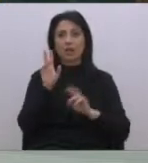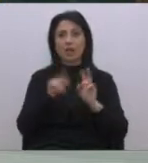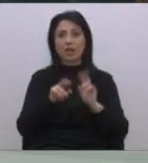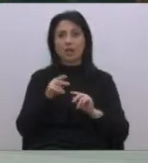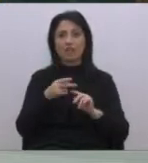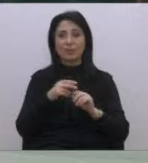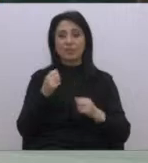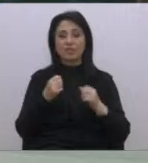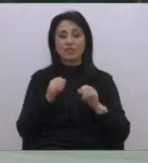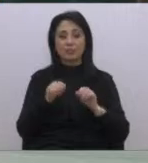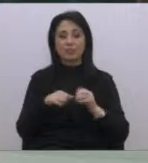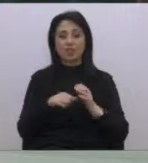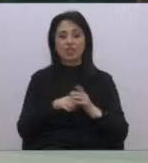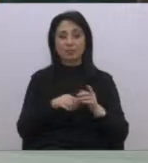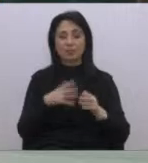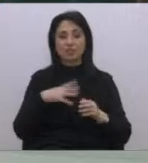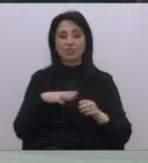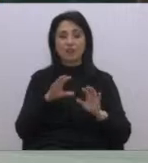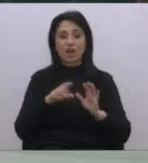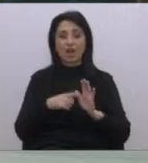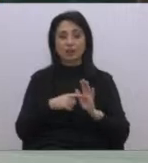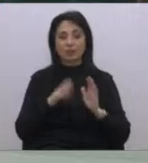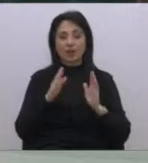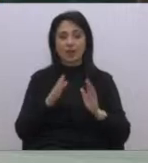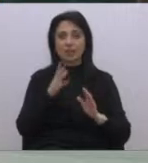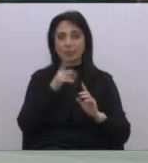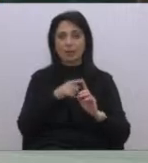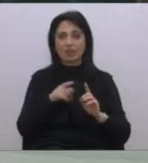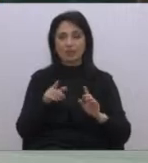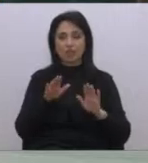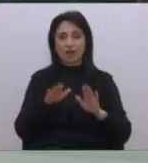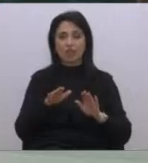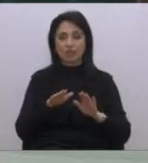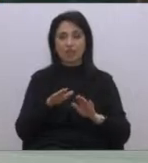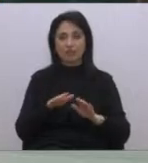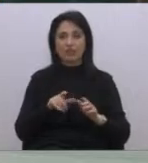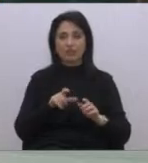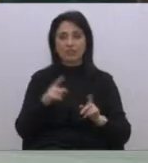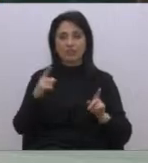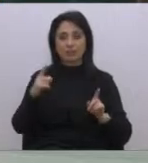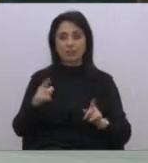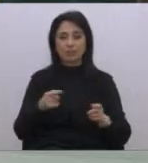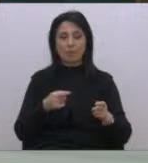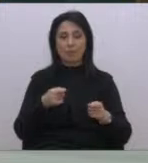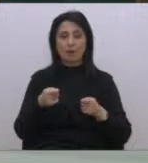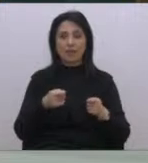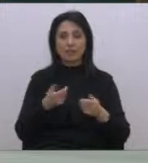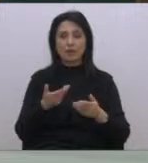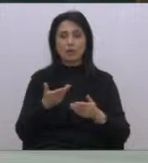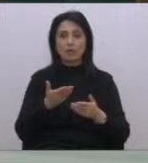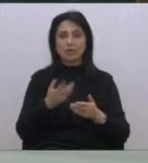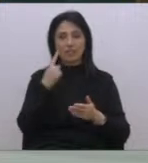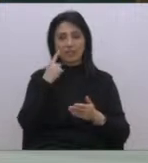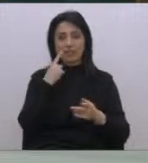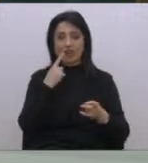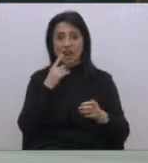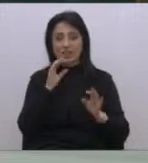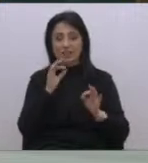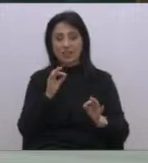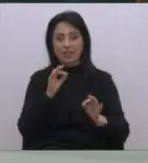იმ სატრანსპორტო საშუალების საქართველოს კანონმდებლობის განსაზღვრულ პერიოდში და ადგილას გზის მონაკვეთზე მართვა, რომლის რომელიმე თვალი